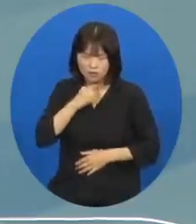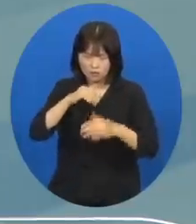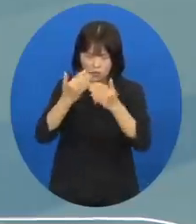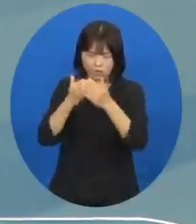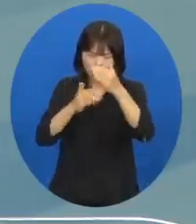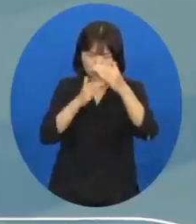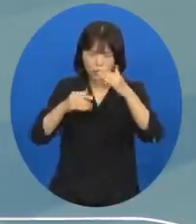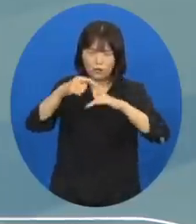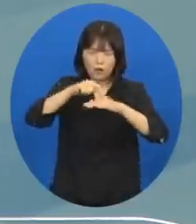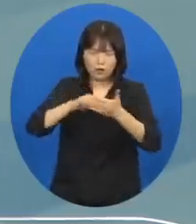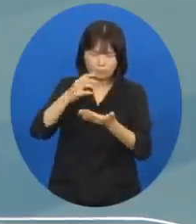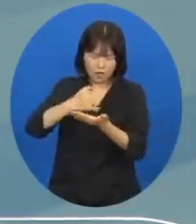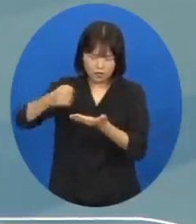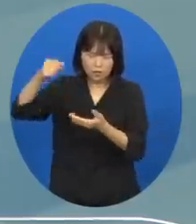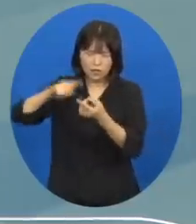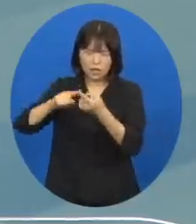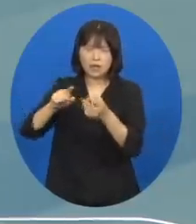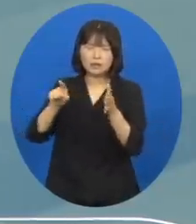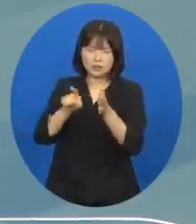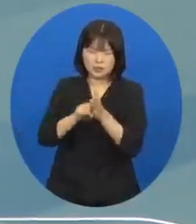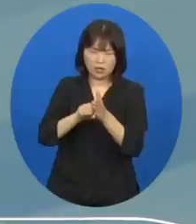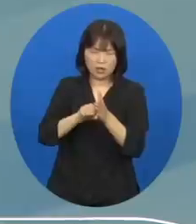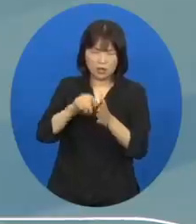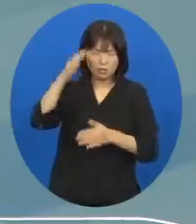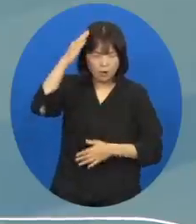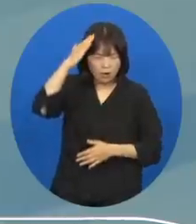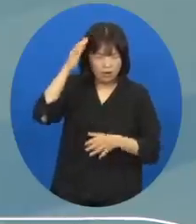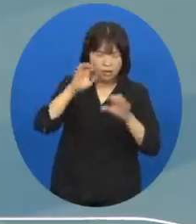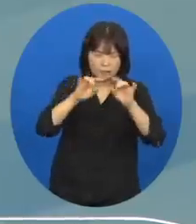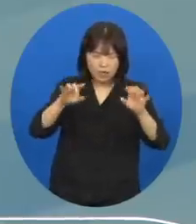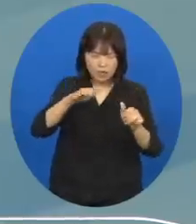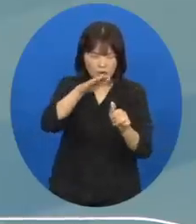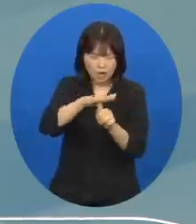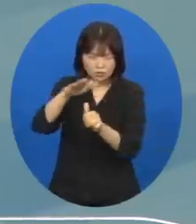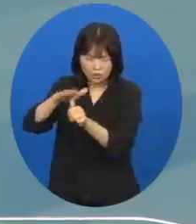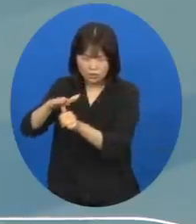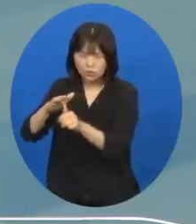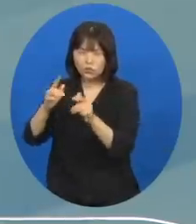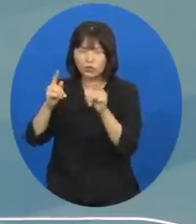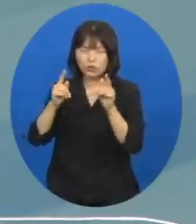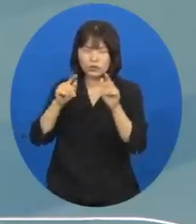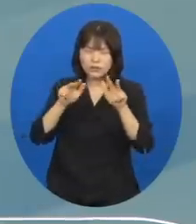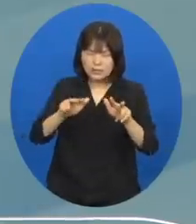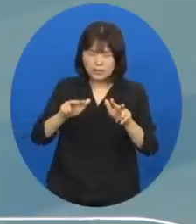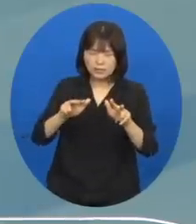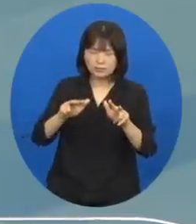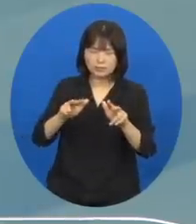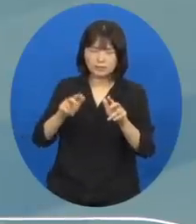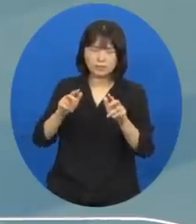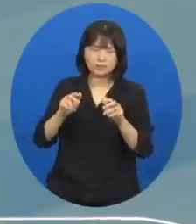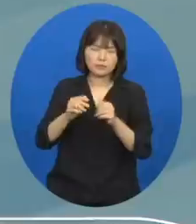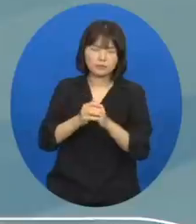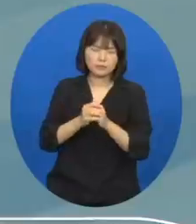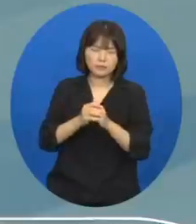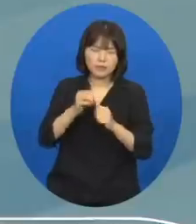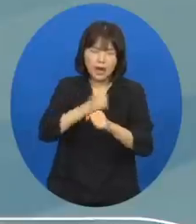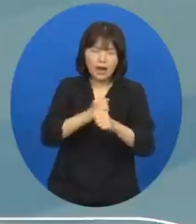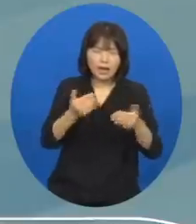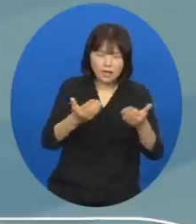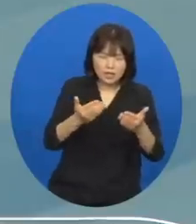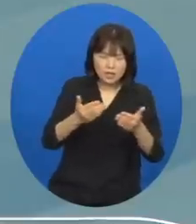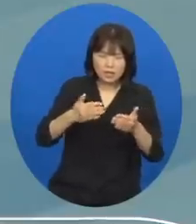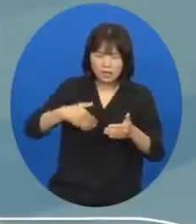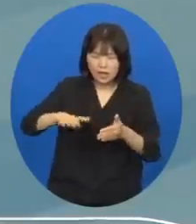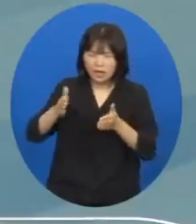믿습니다. 머리머리에 안수하시고 주께서 친히 지금 해야 할 일과 가야 될 길을